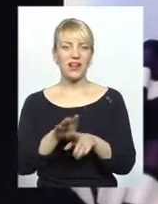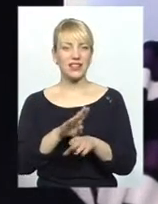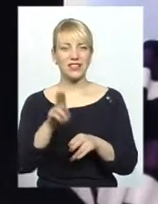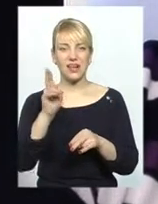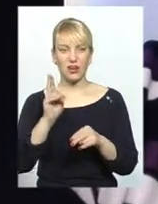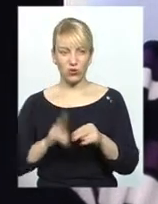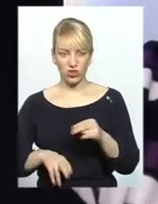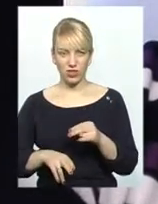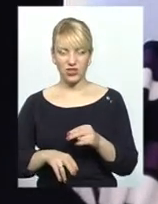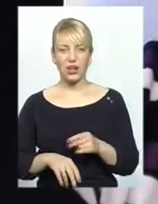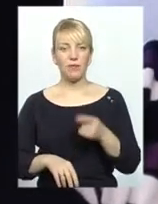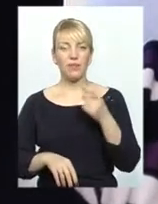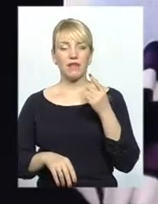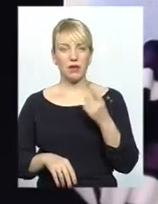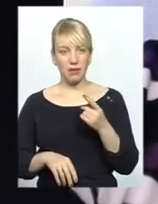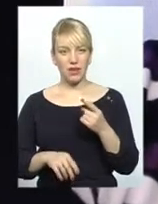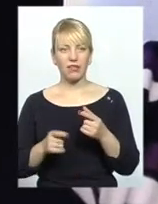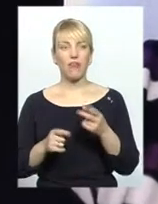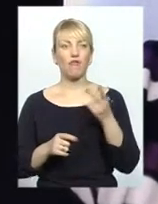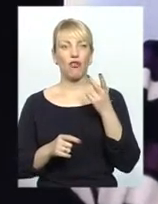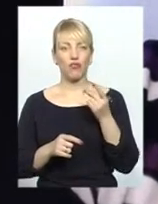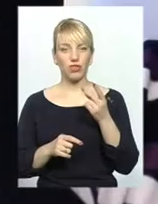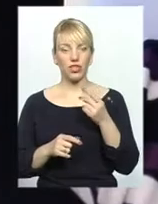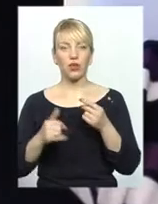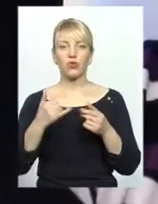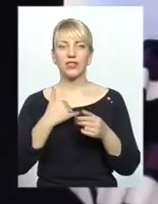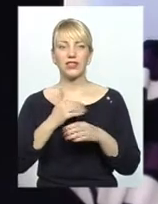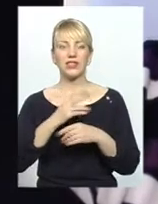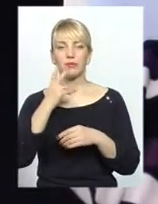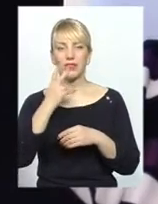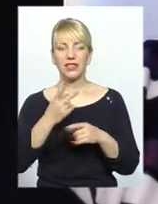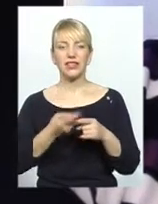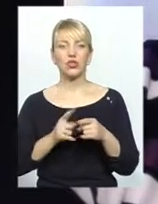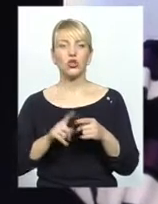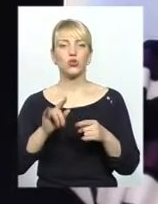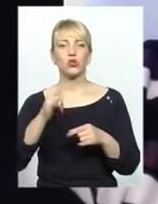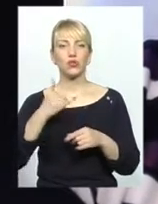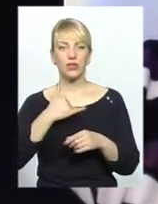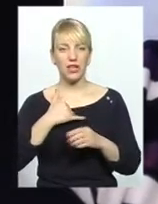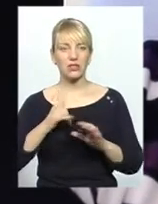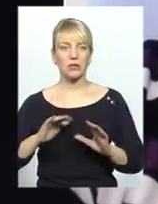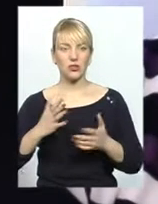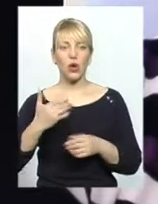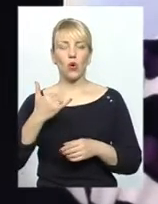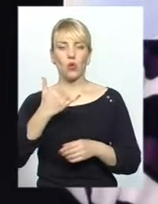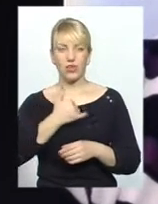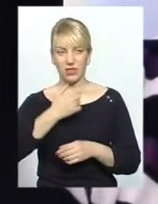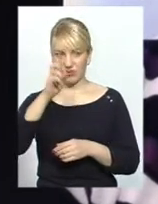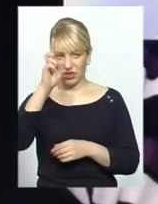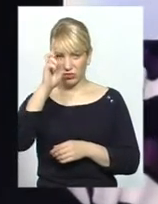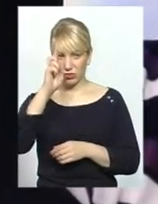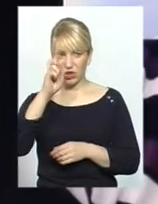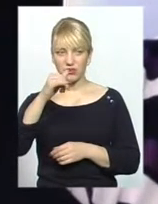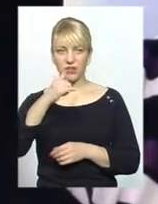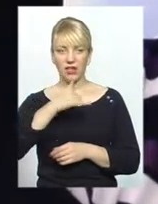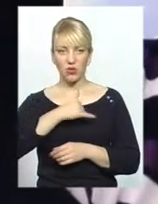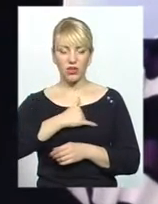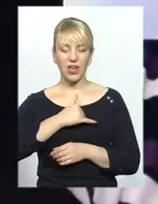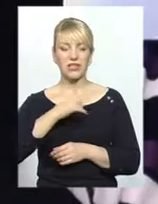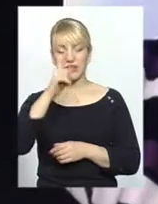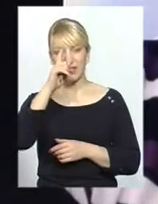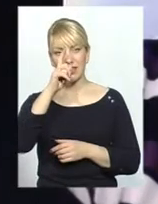Во-вторых, несмотря на все то, что происходит у нас в государстве, в нашей стране, мы должны помнить одну